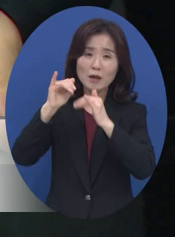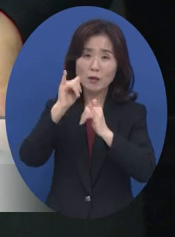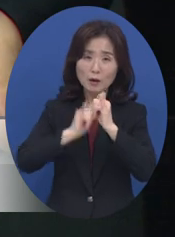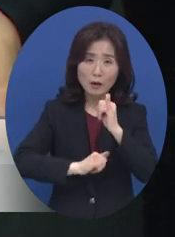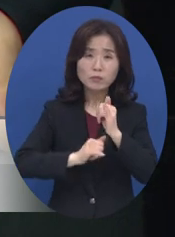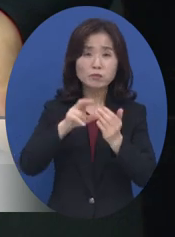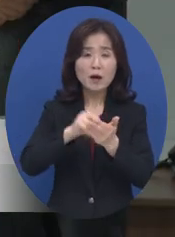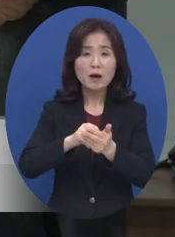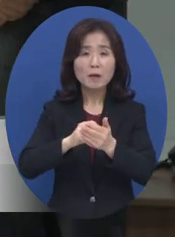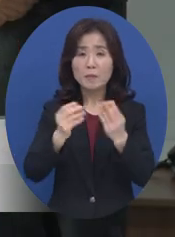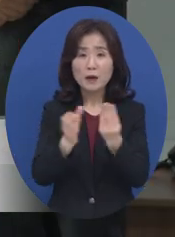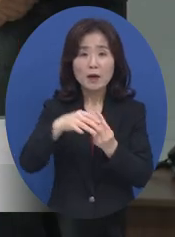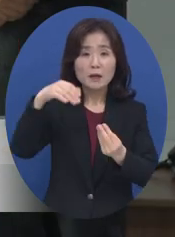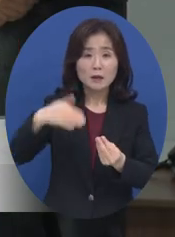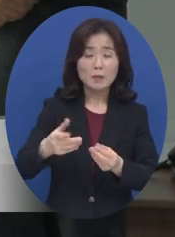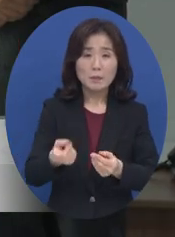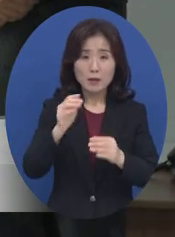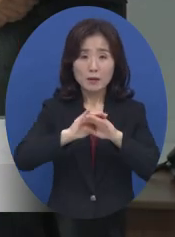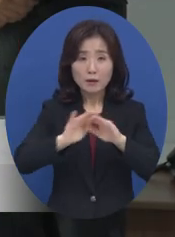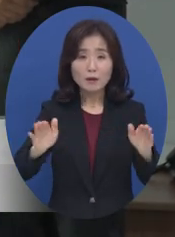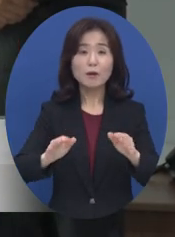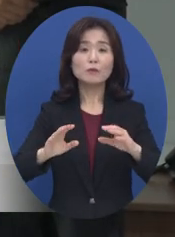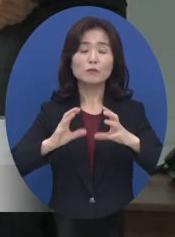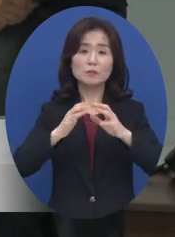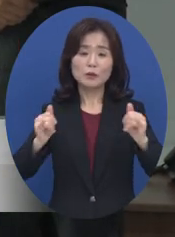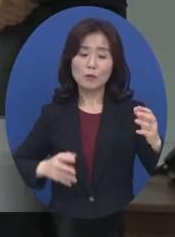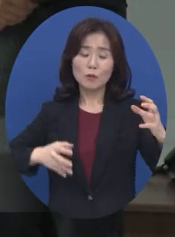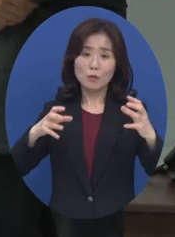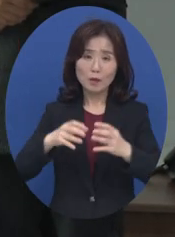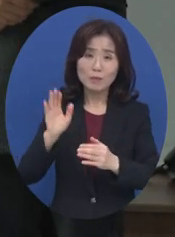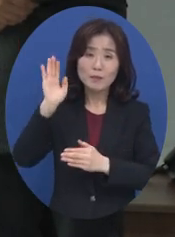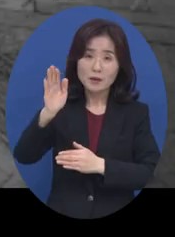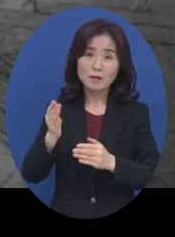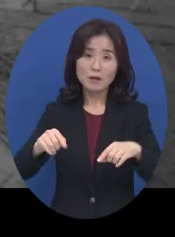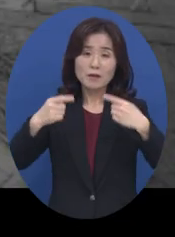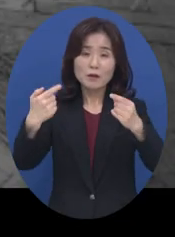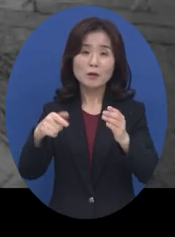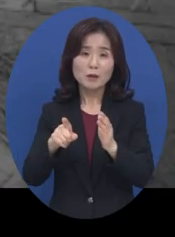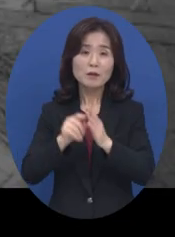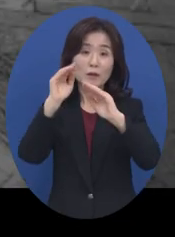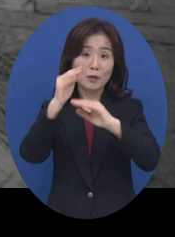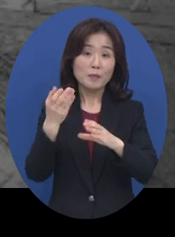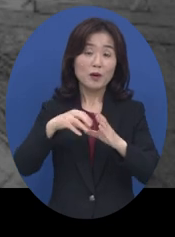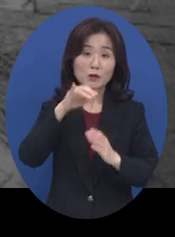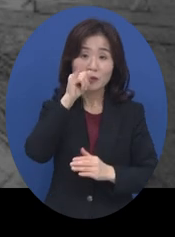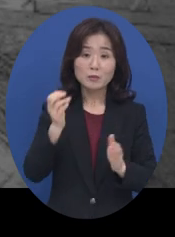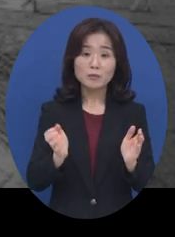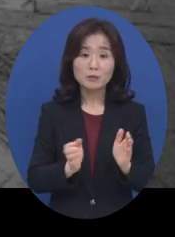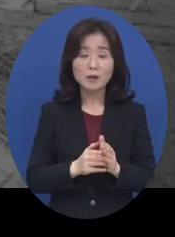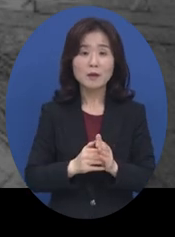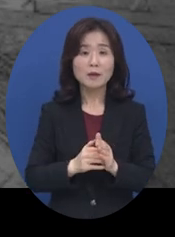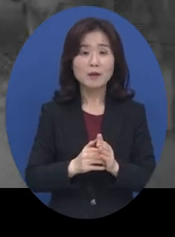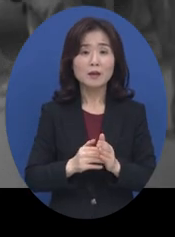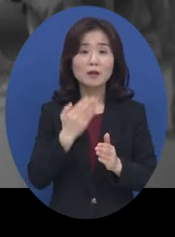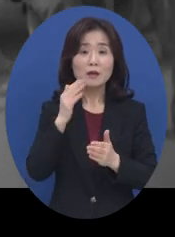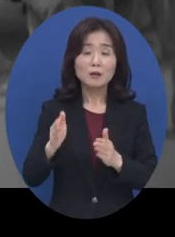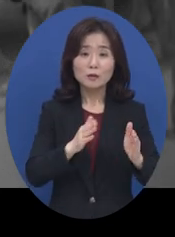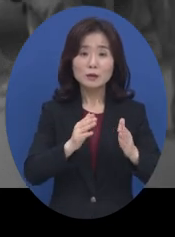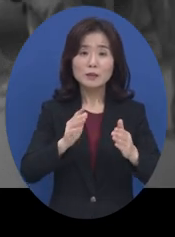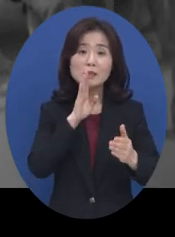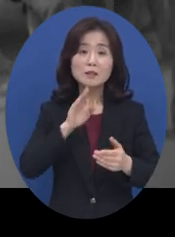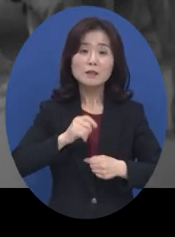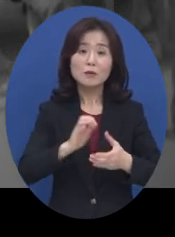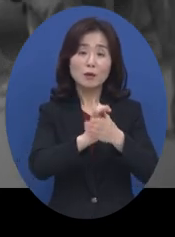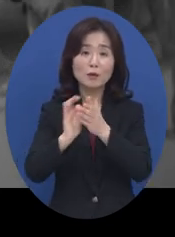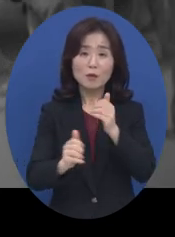해결하고 국민 통합의 미래로 나아갈 수 있길 바란다는 내용이 담겼습니다 경우도 는 진실 화 위원회와 적극적인 협력 체계를 구축해